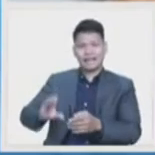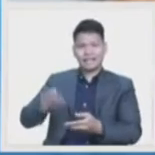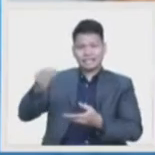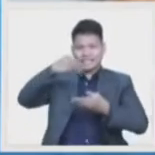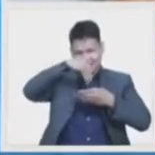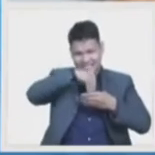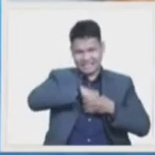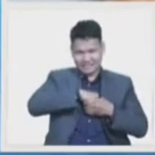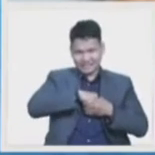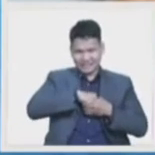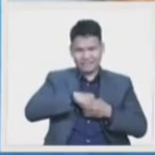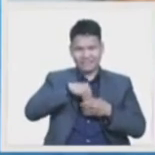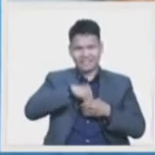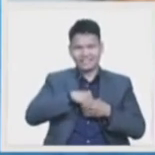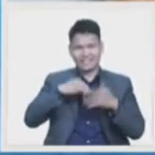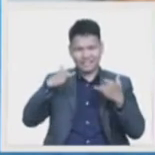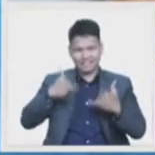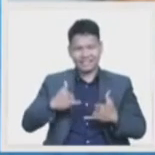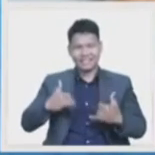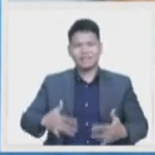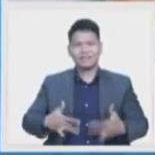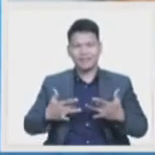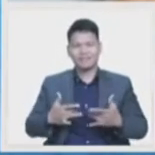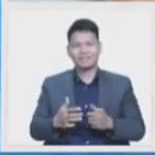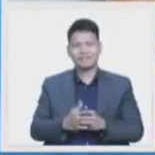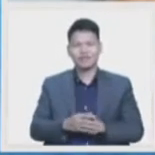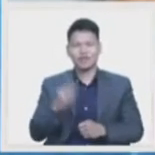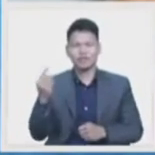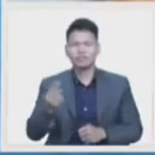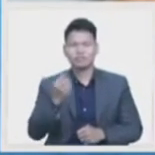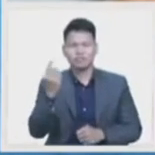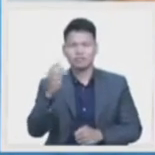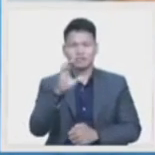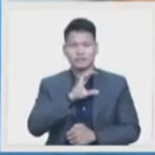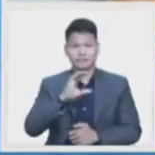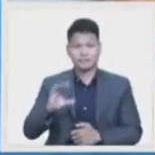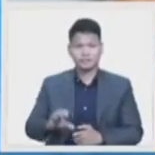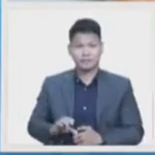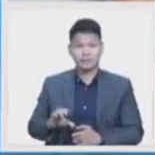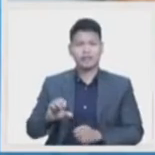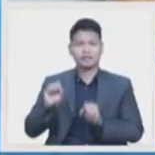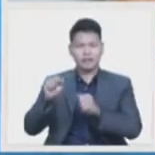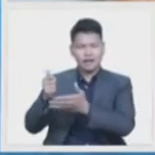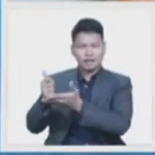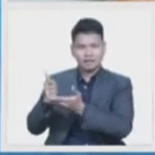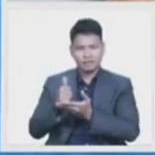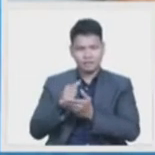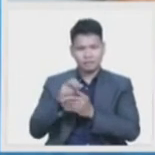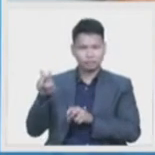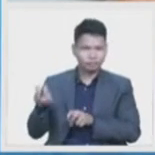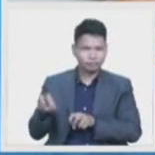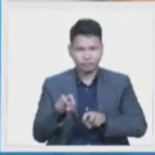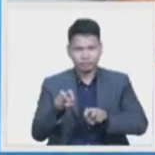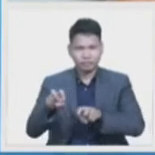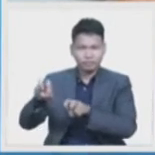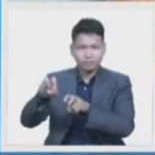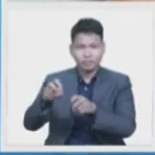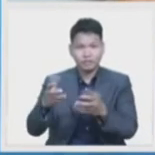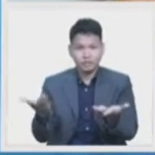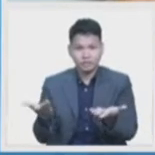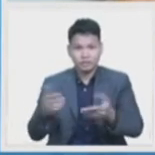now the life of Christ within us. Ngamoy makatabang kanato sa pagpanaw ni ining mutanon nga